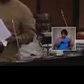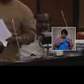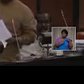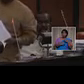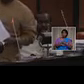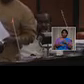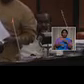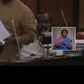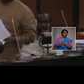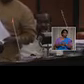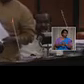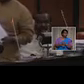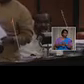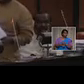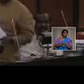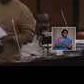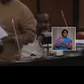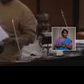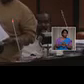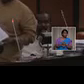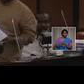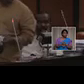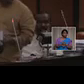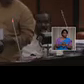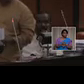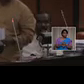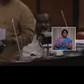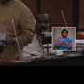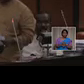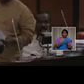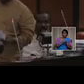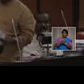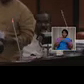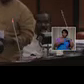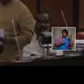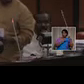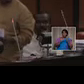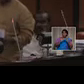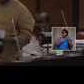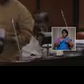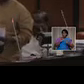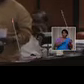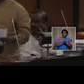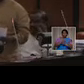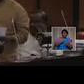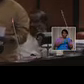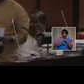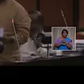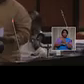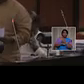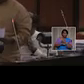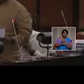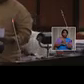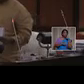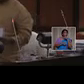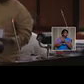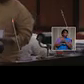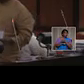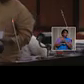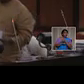பெரும்போக வேளாண்மை மட்டக்களப்பிலே தொடங்கப்பட்டுவிடும். எனவே பெரும்போக வேளாண்மை செய்வதற்காவது மட்டக்களப்பு